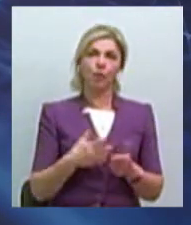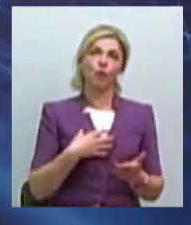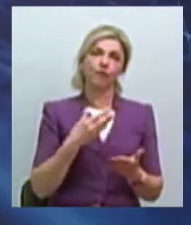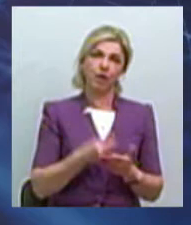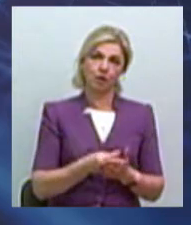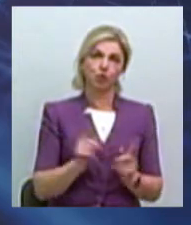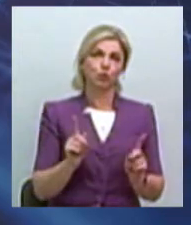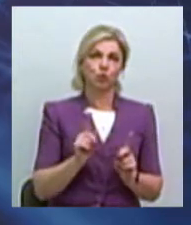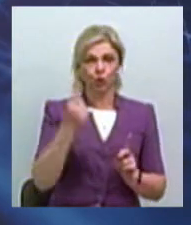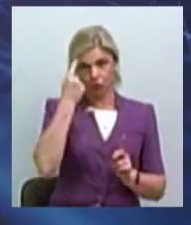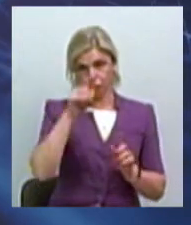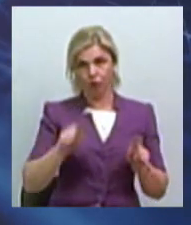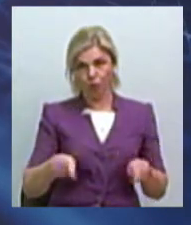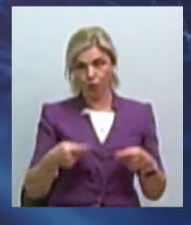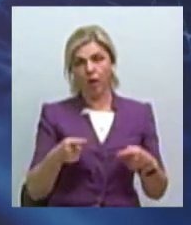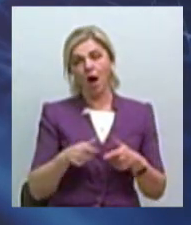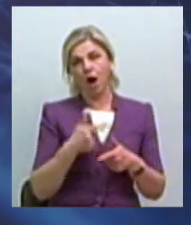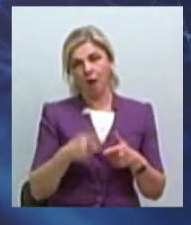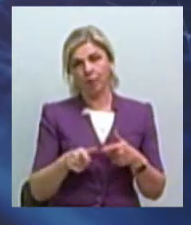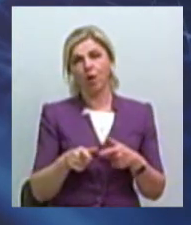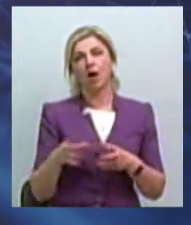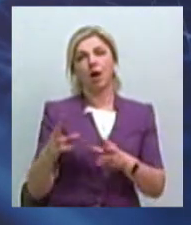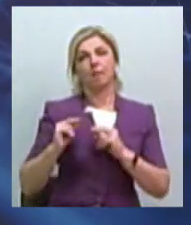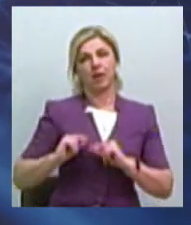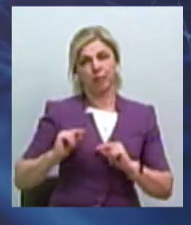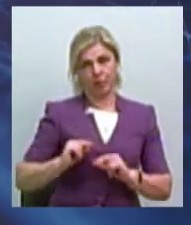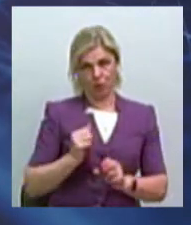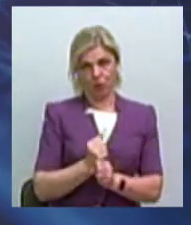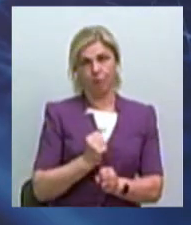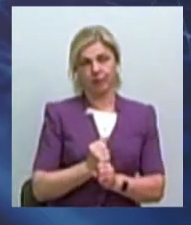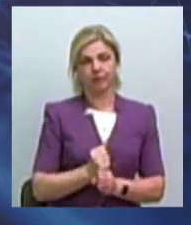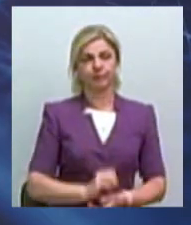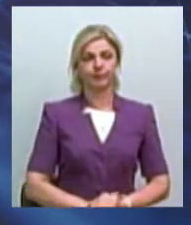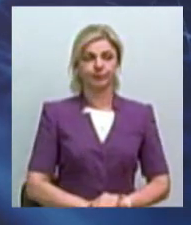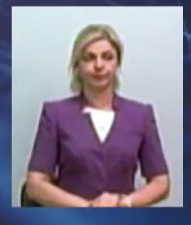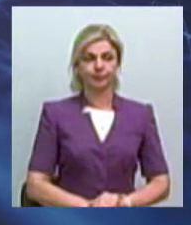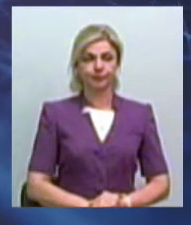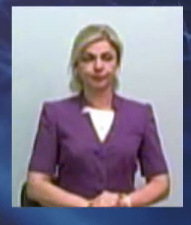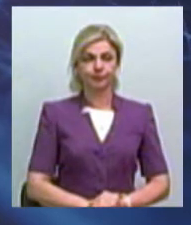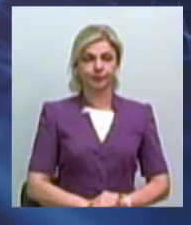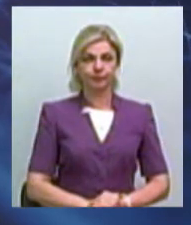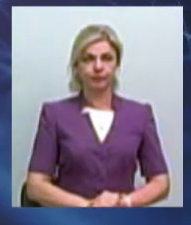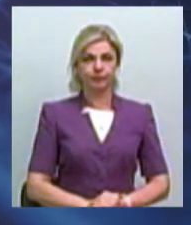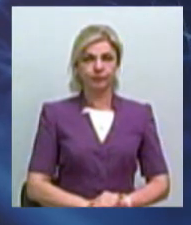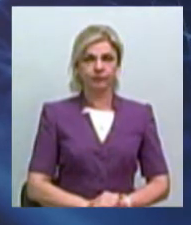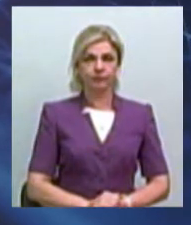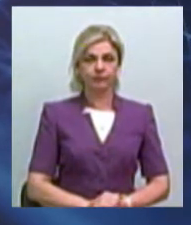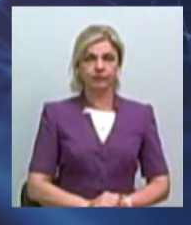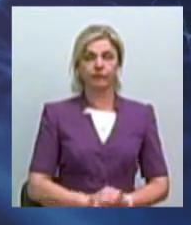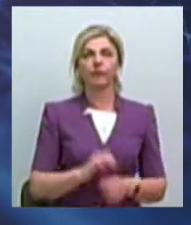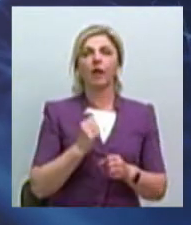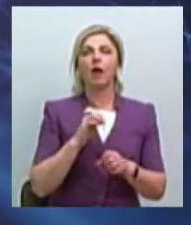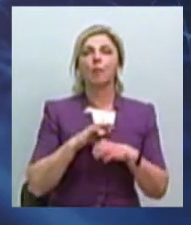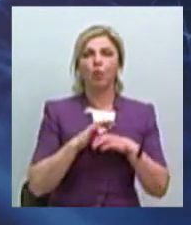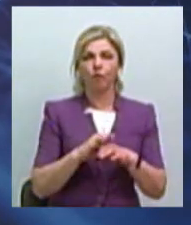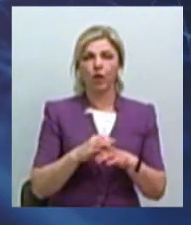щось створювати, да, або так, міжмуніципальне співробітництво саме підписувати. Так. Угу. Так. От вони вирішують. Проводяться